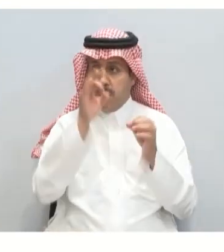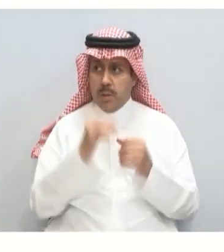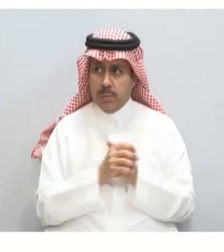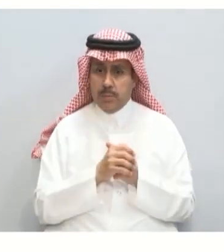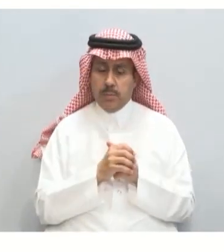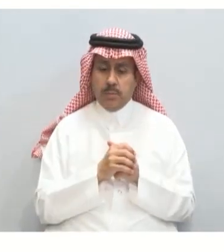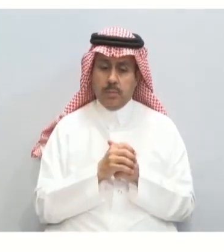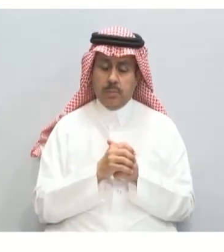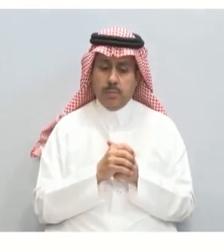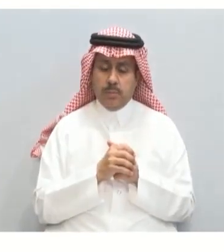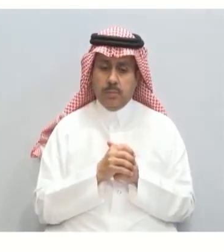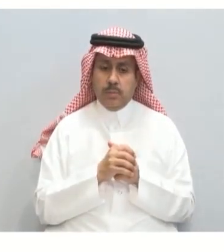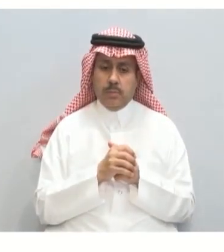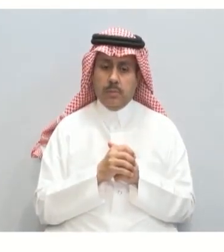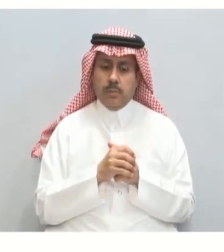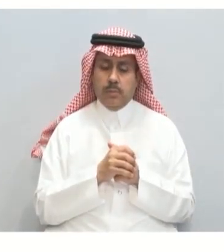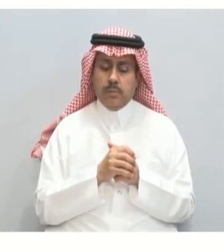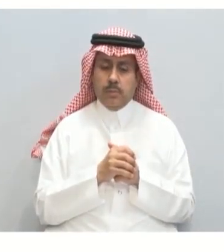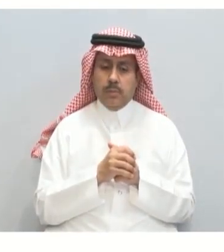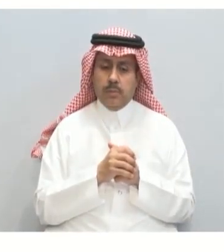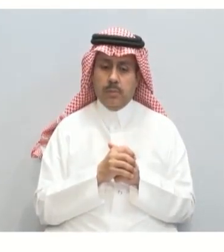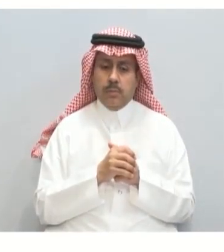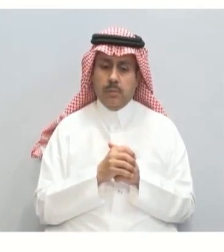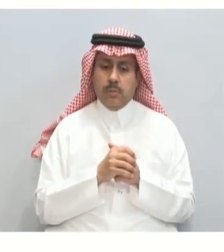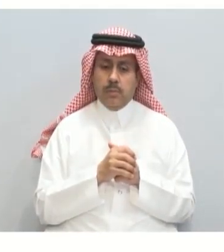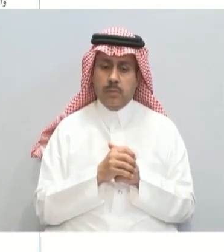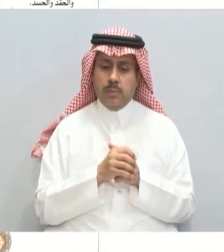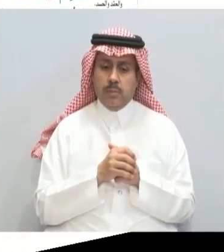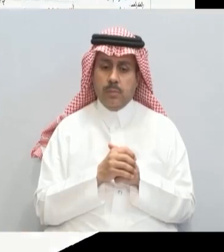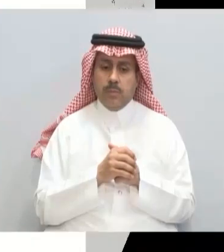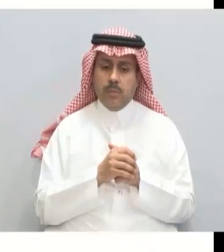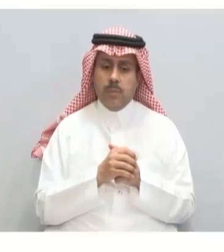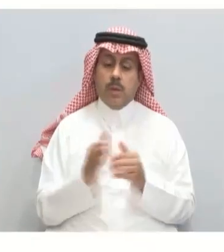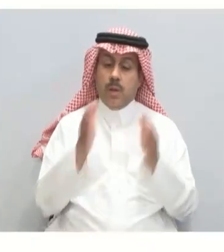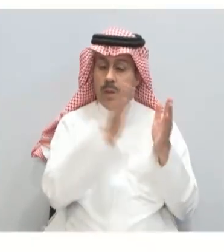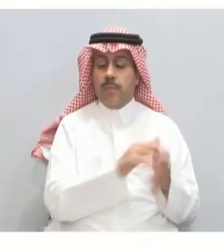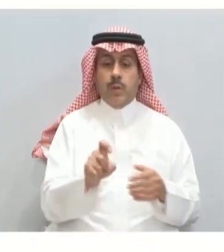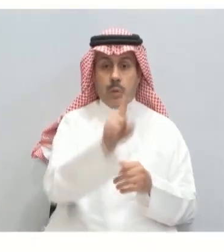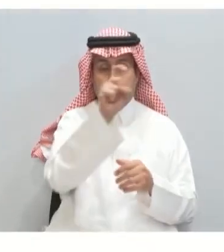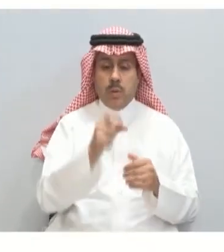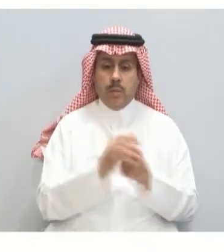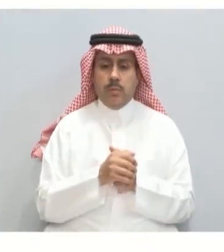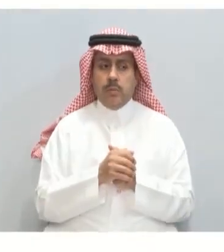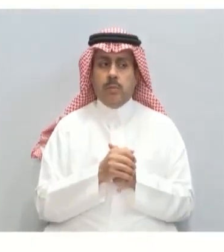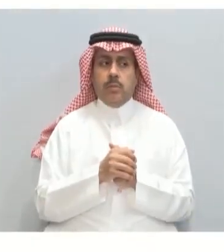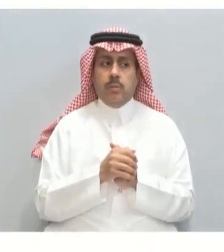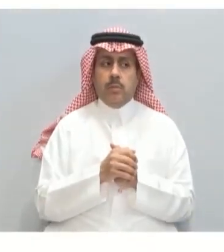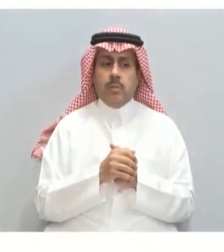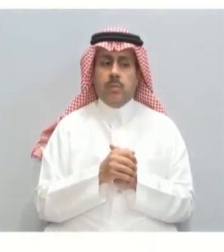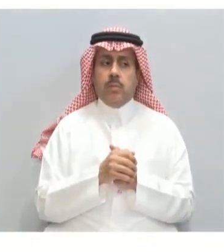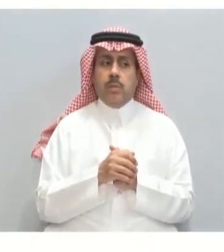والطالبات بالك مات في هذه الايات الكريمات بعد هذا ناتي واياكم الى الوقوف على